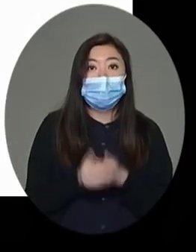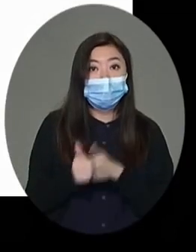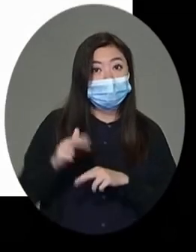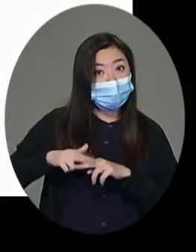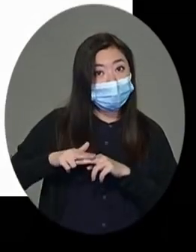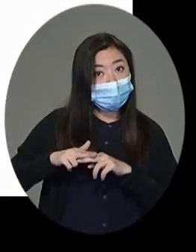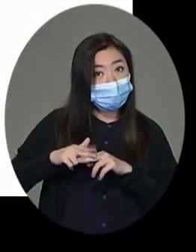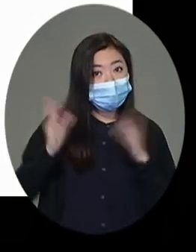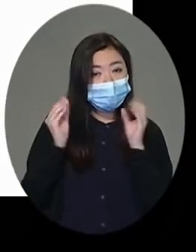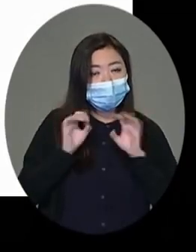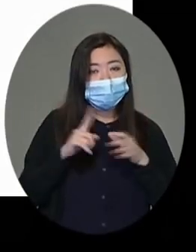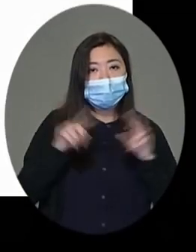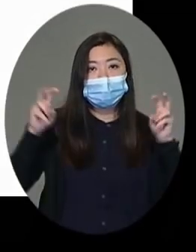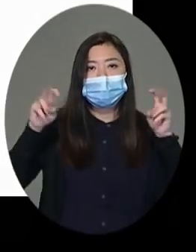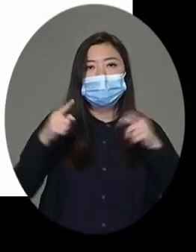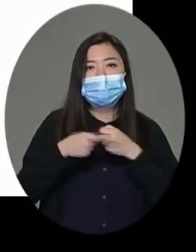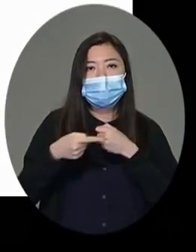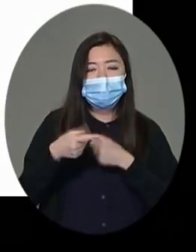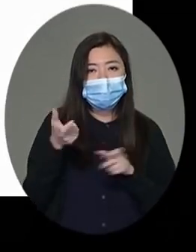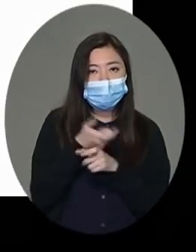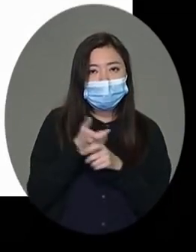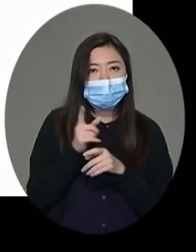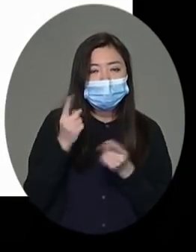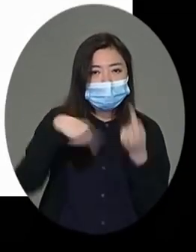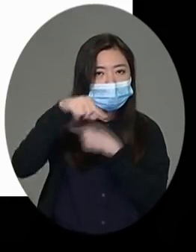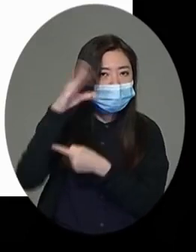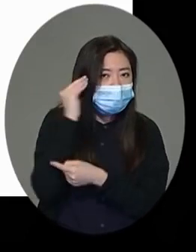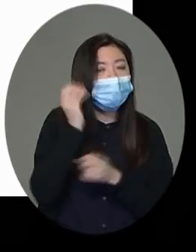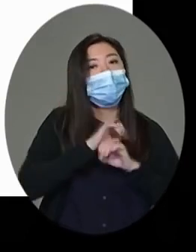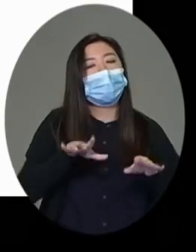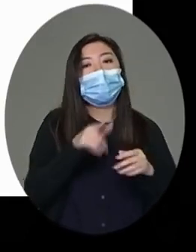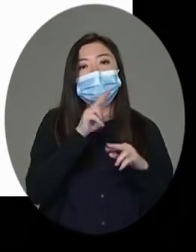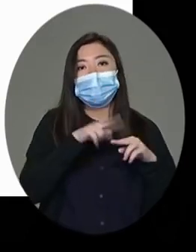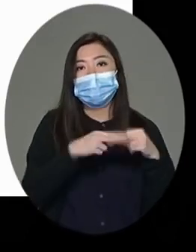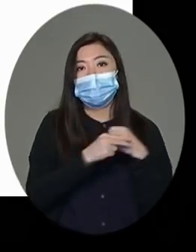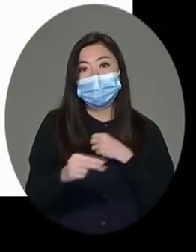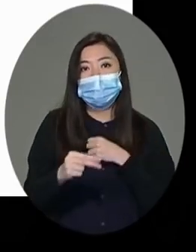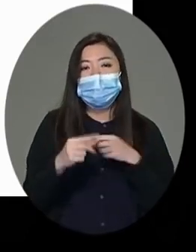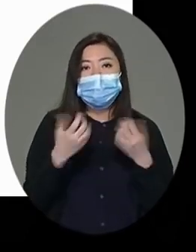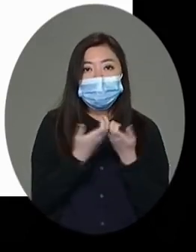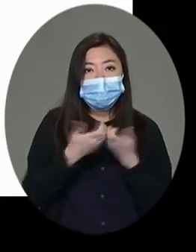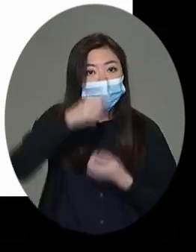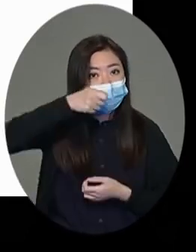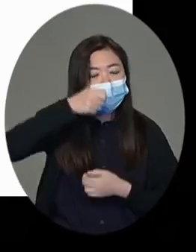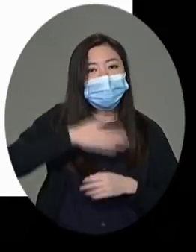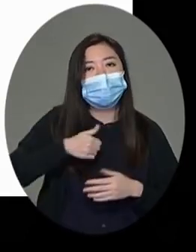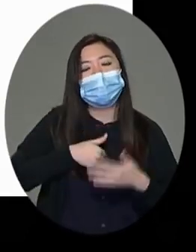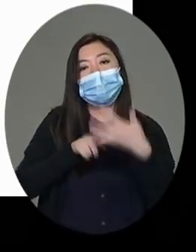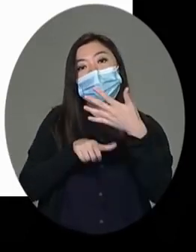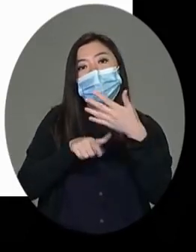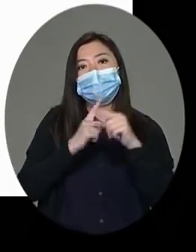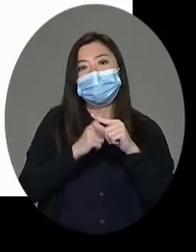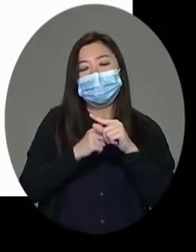根据内地传媒第一财经引述消息人士指，中国第7次全国人口普查数据预计会